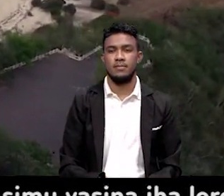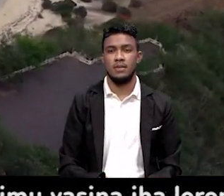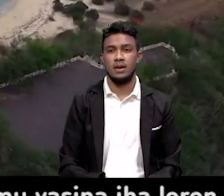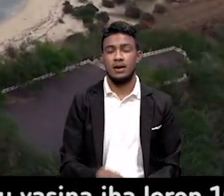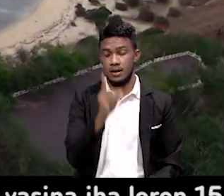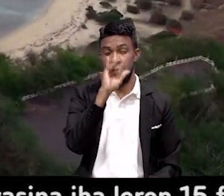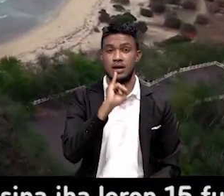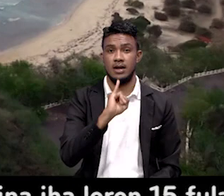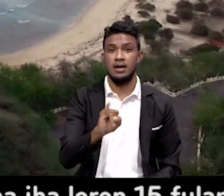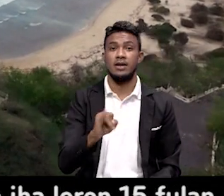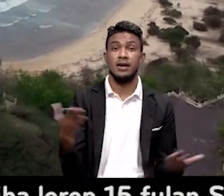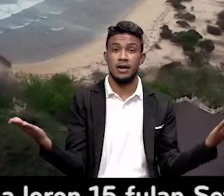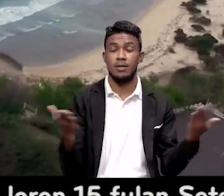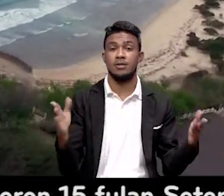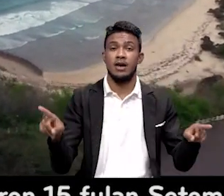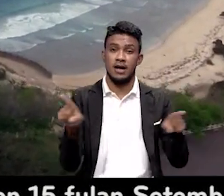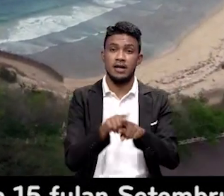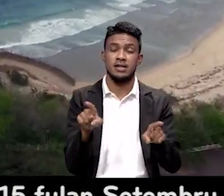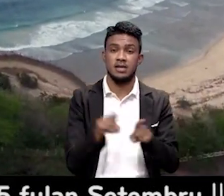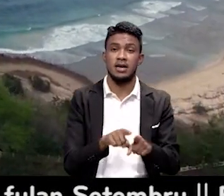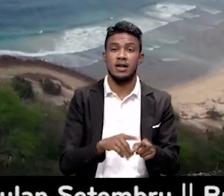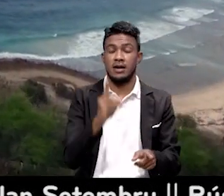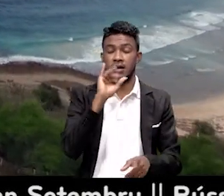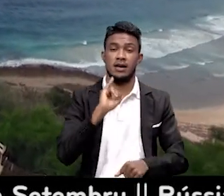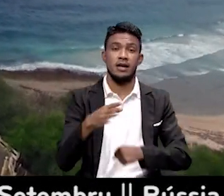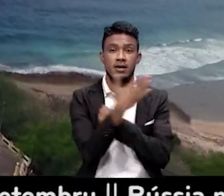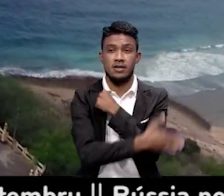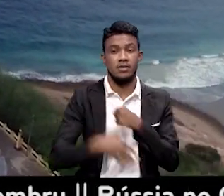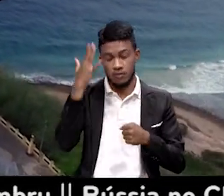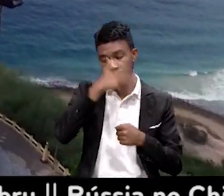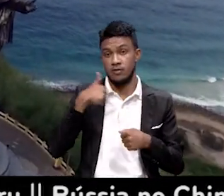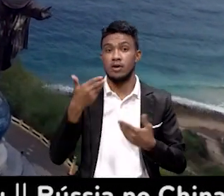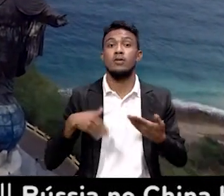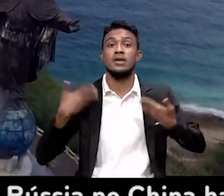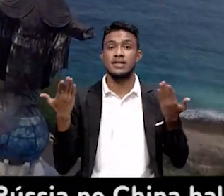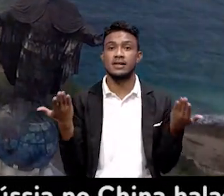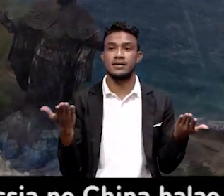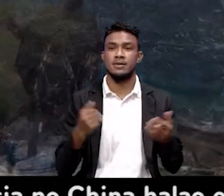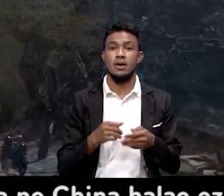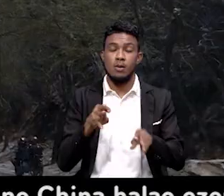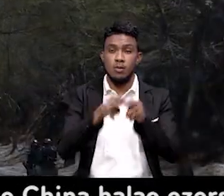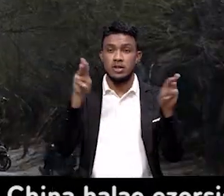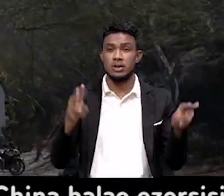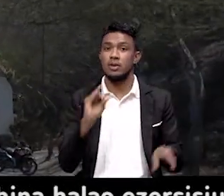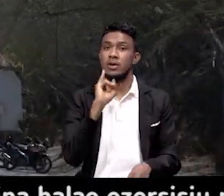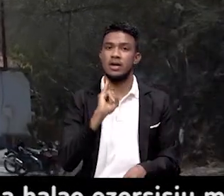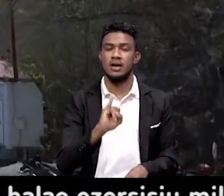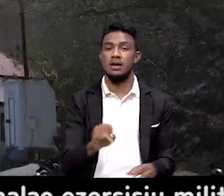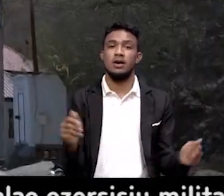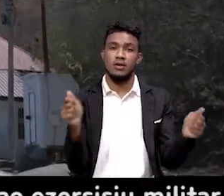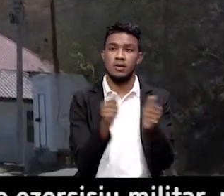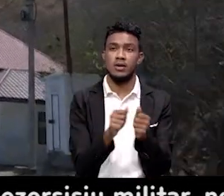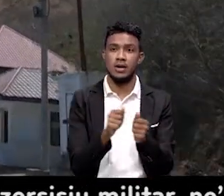Sidade dili nebe mos nudar kapital nasaun nia oin, seisai oin sa. Munisipu dili honi nia